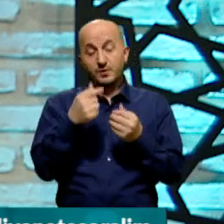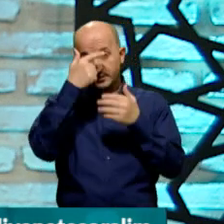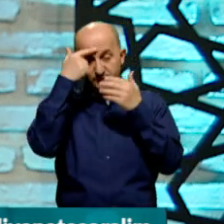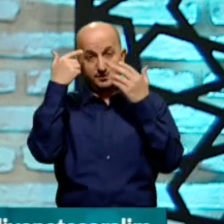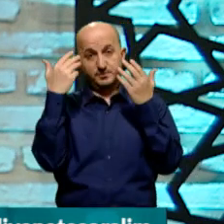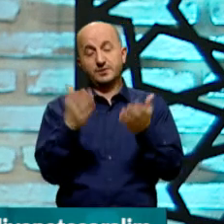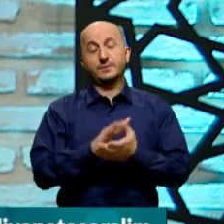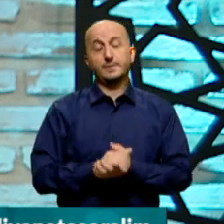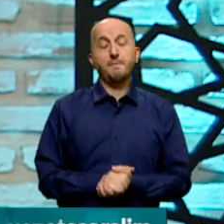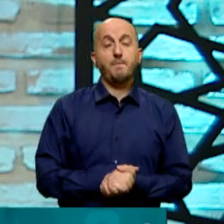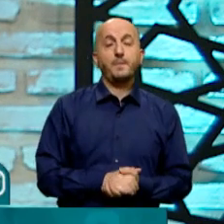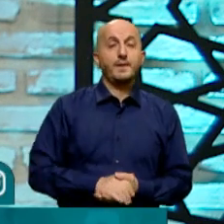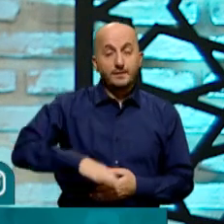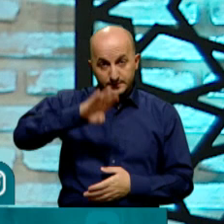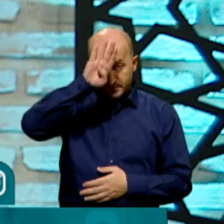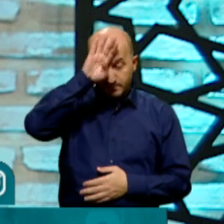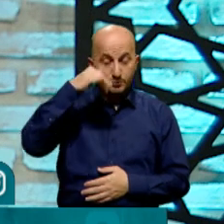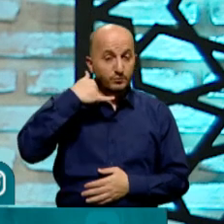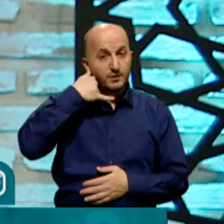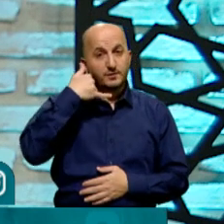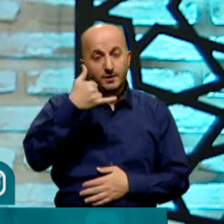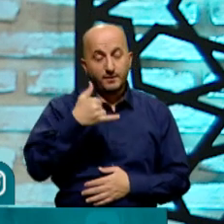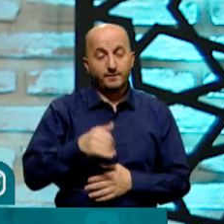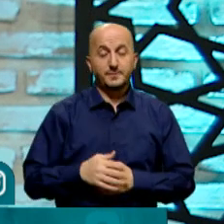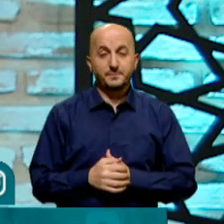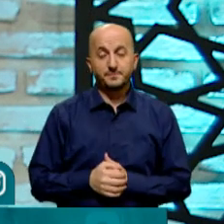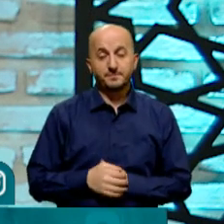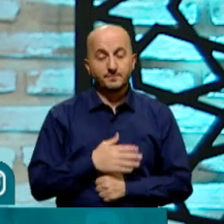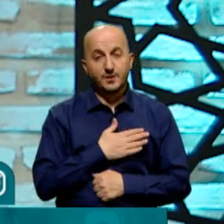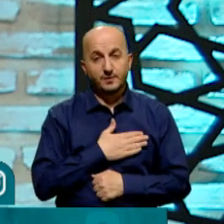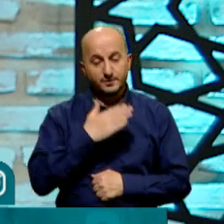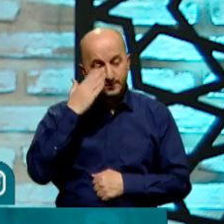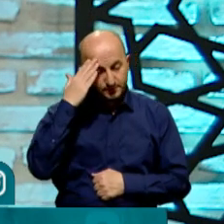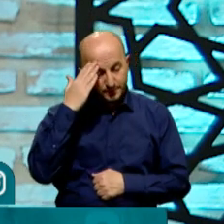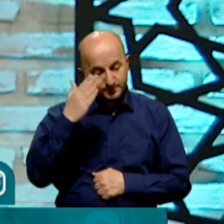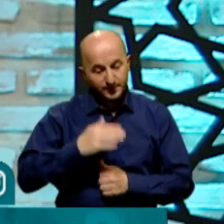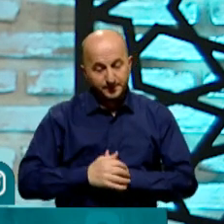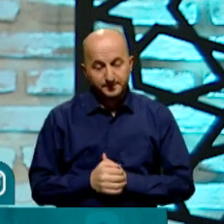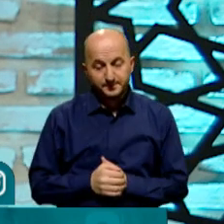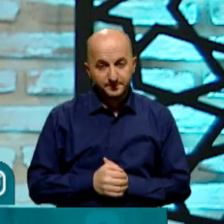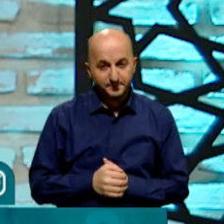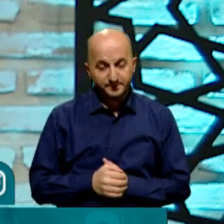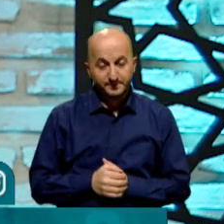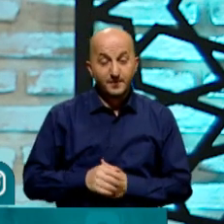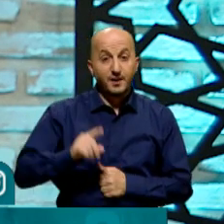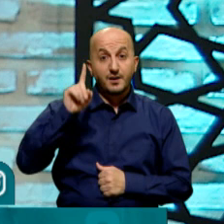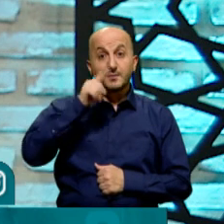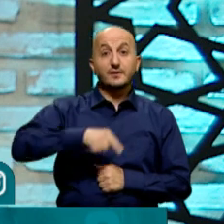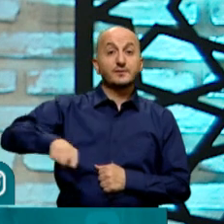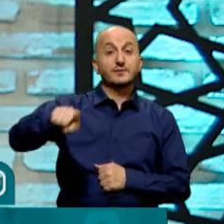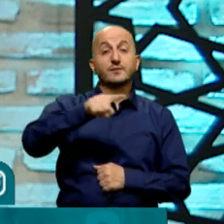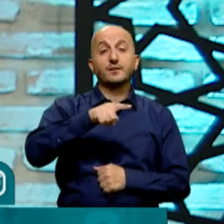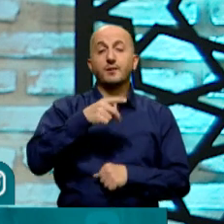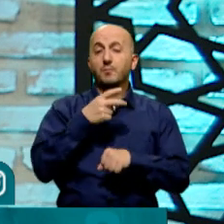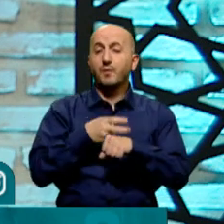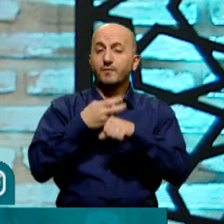Abdullah Parlak telefon attığımızda. Hoş geldiniz. Hoş bulduk. Selamun aleyküm. Ve aleyküm selam. Cenab-ı Hak sizleri muvaffak etsin.